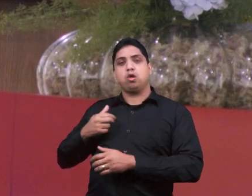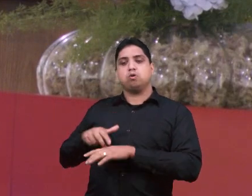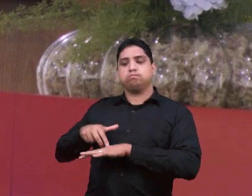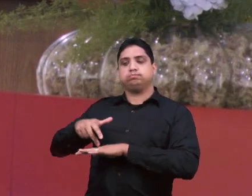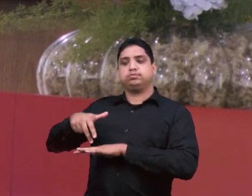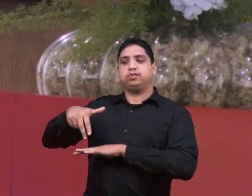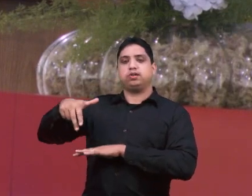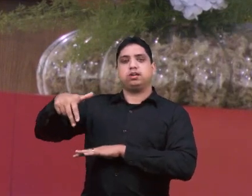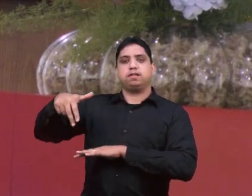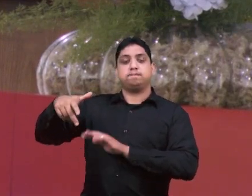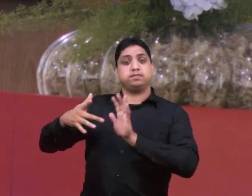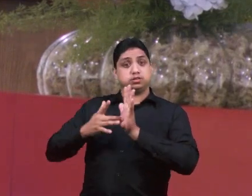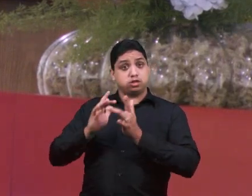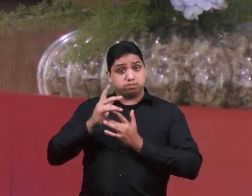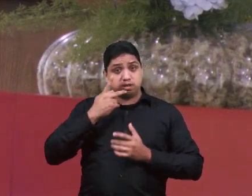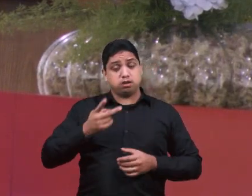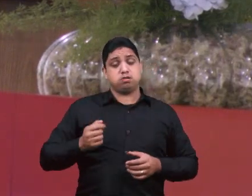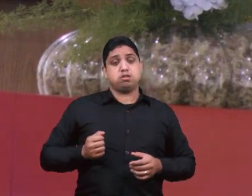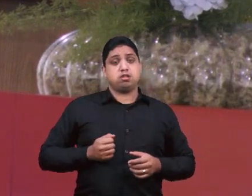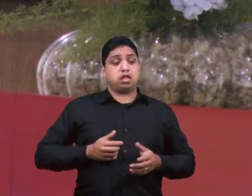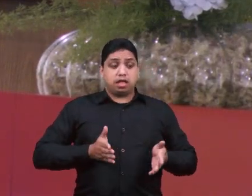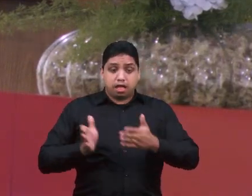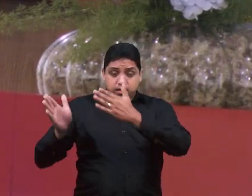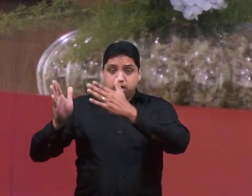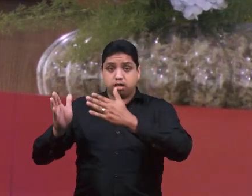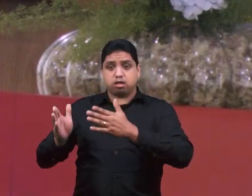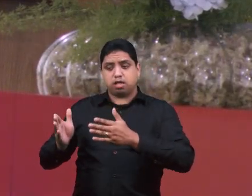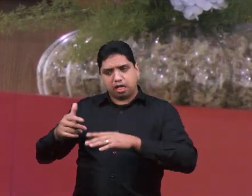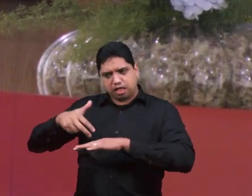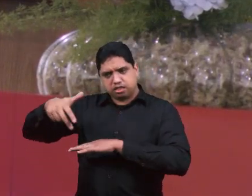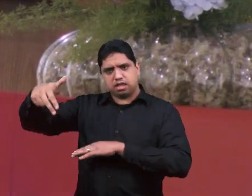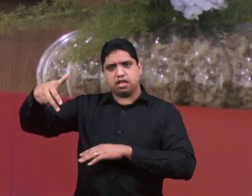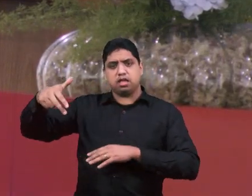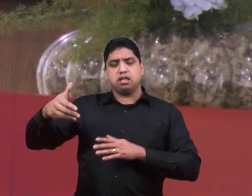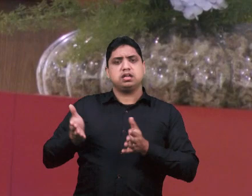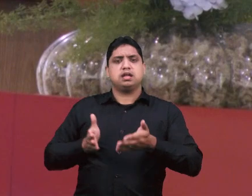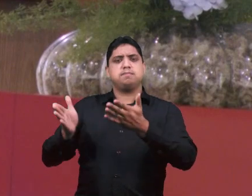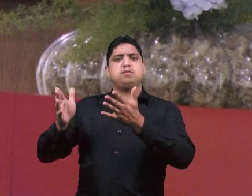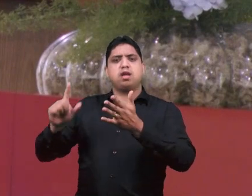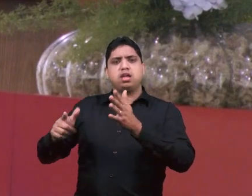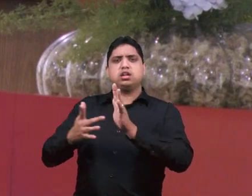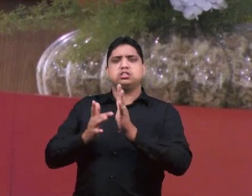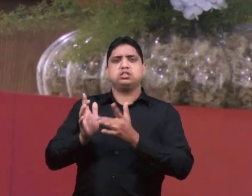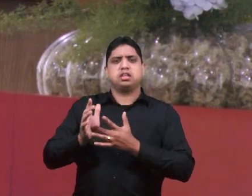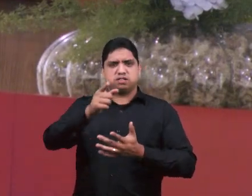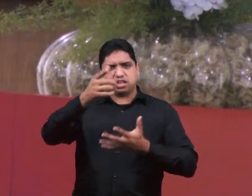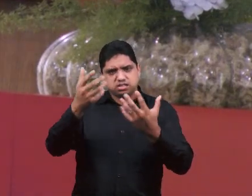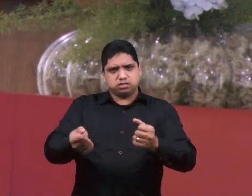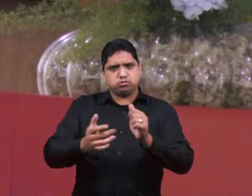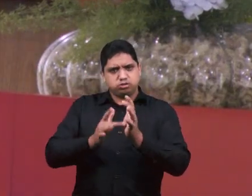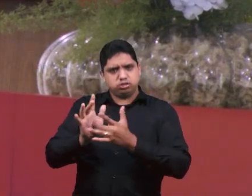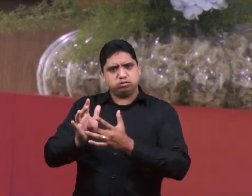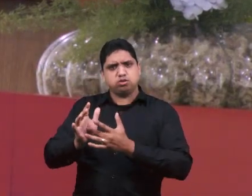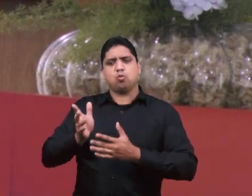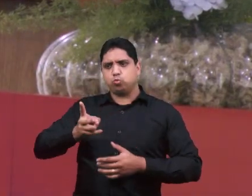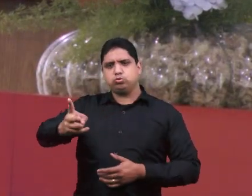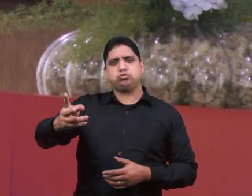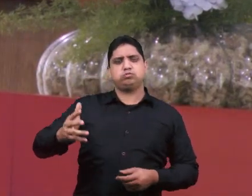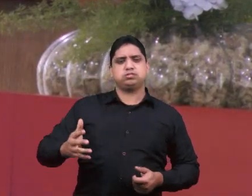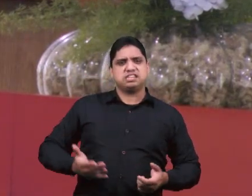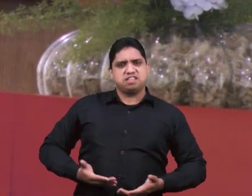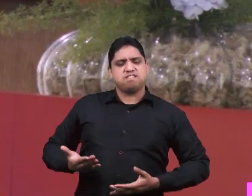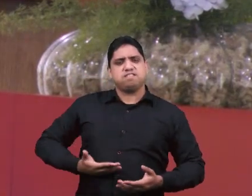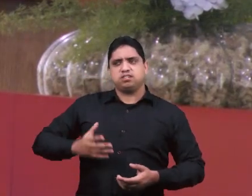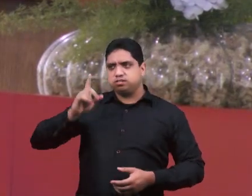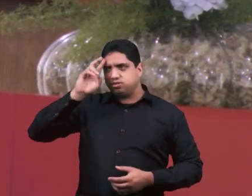chemin, marcher en lui. Le chemin, c'est Jésus. Maintenant, on a accepté Jésus, donc allez-y, marchez maintenant. Donc, vous